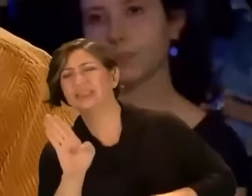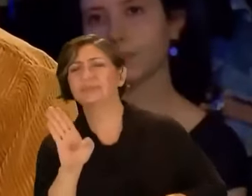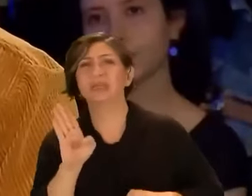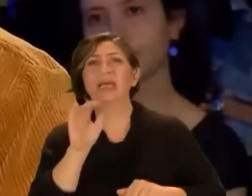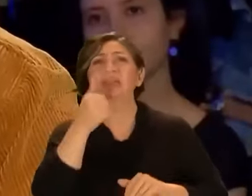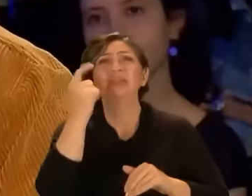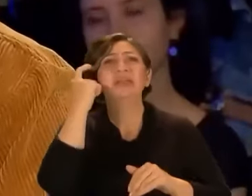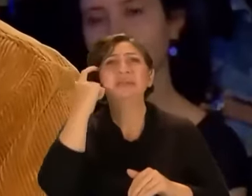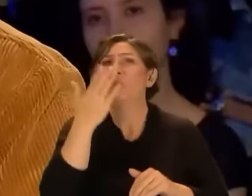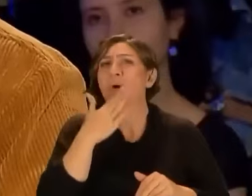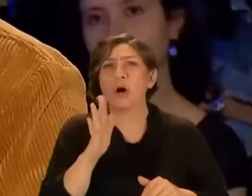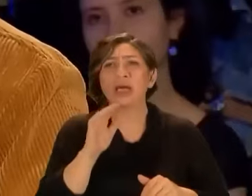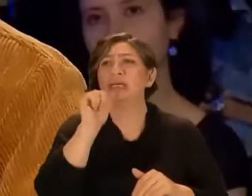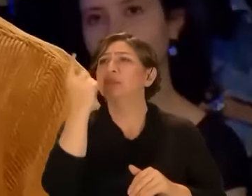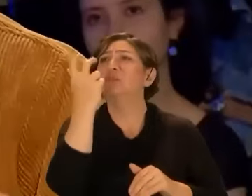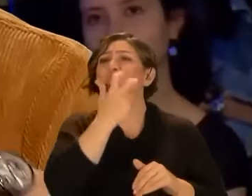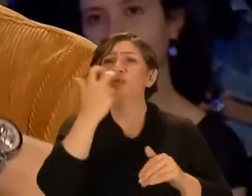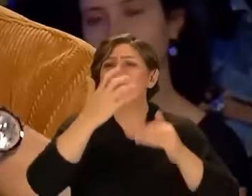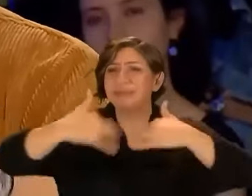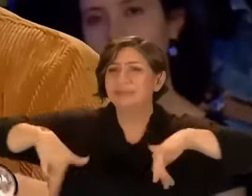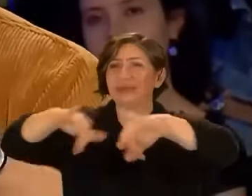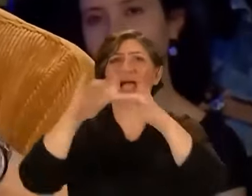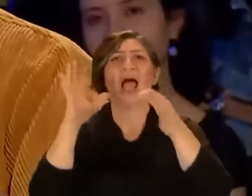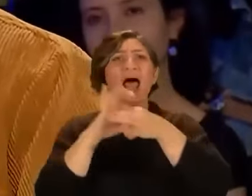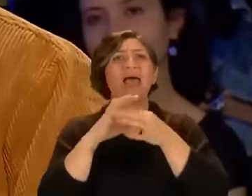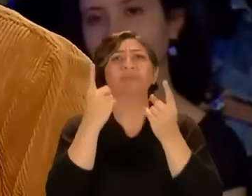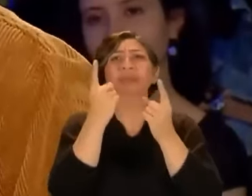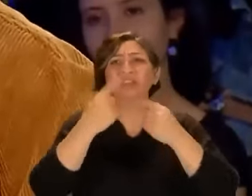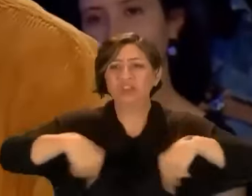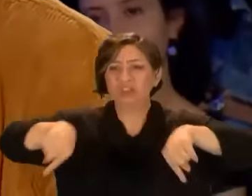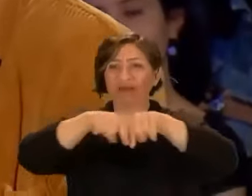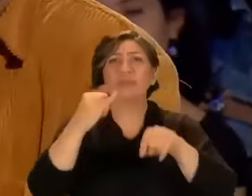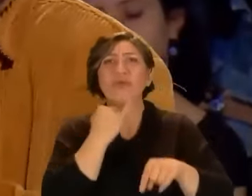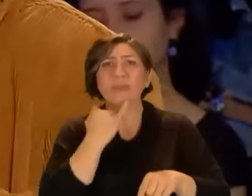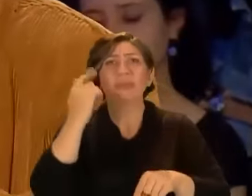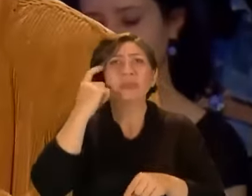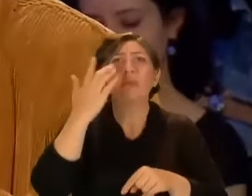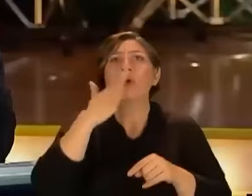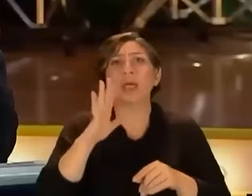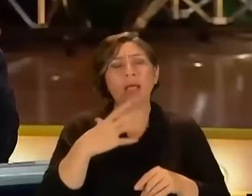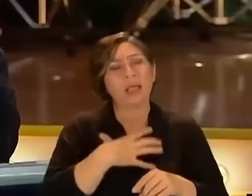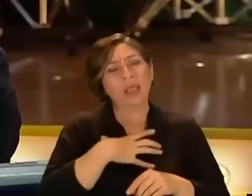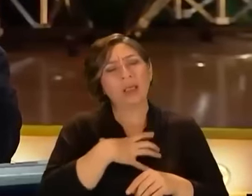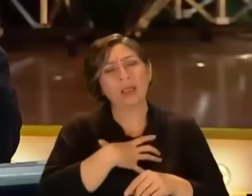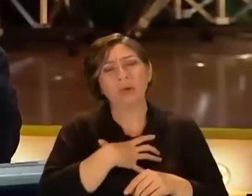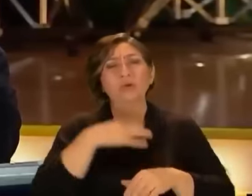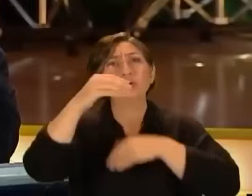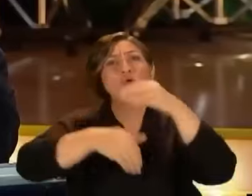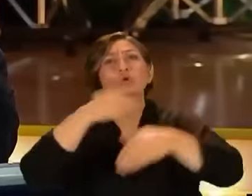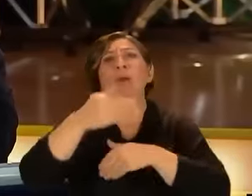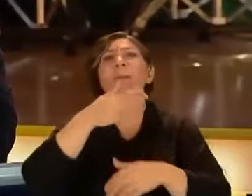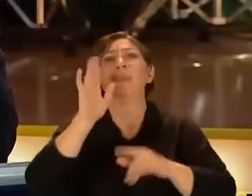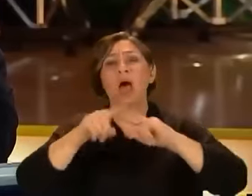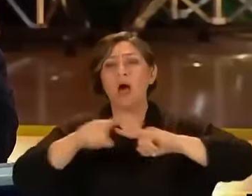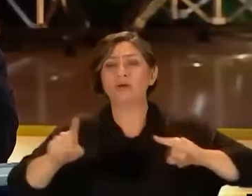Hiç tanıdığım yokken, hiçbir müzikle alakalı bir torpilim tanıdığım yokken yüzme bilmeden